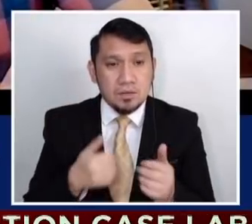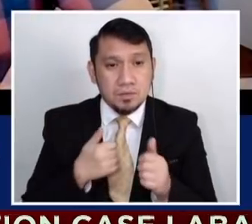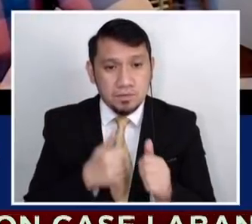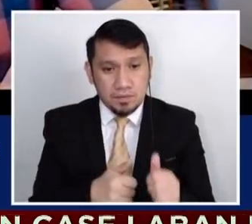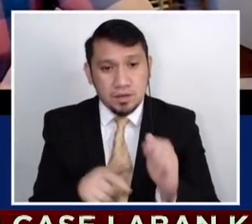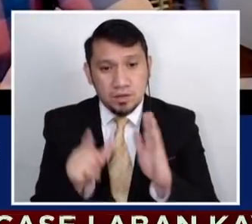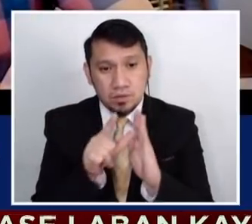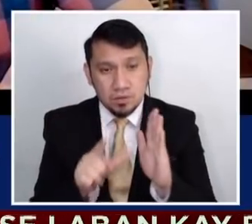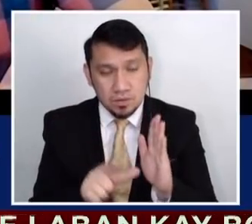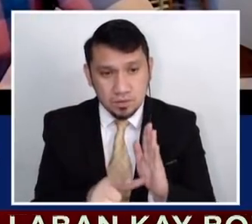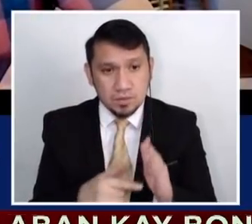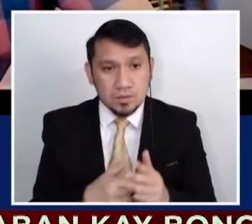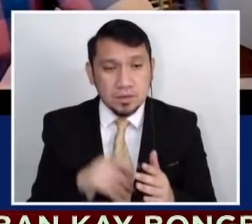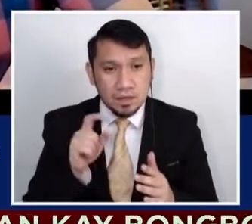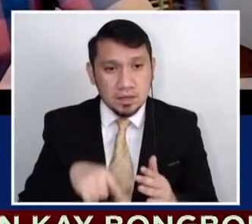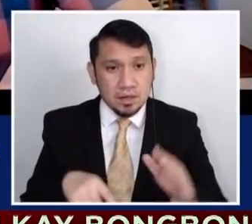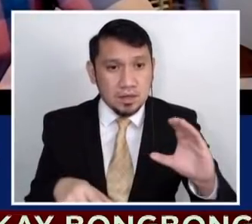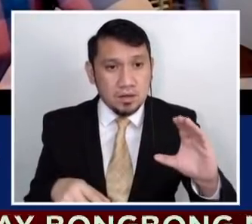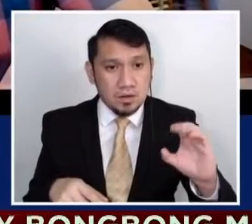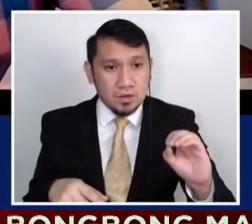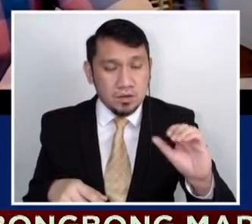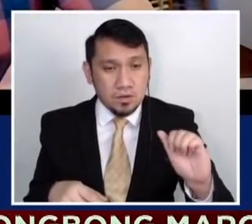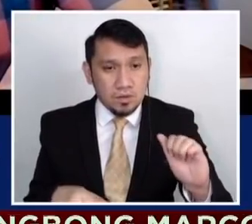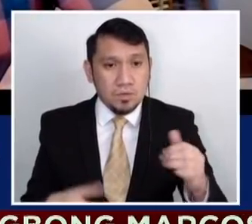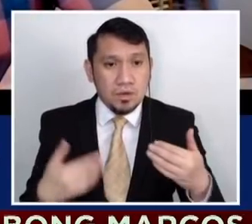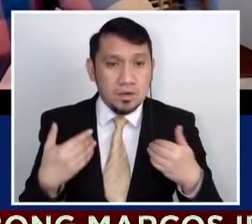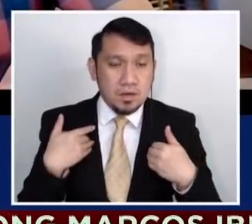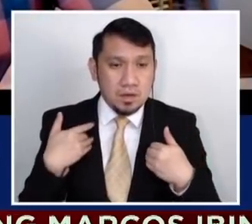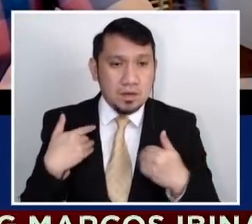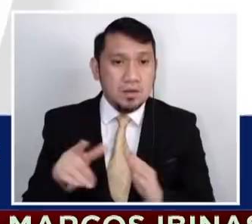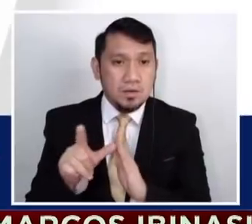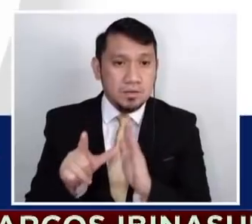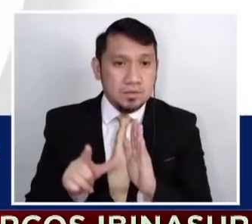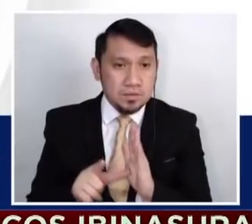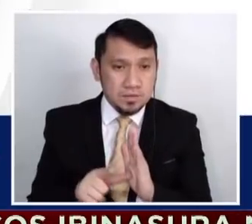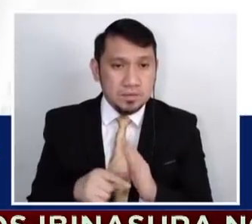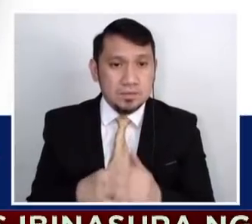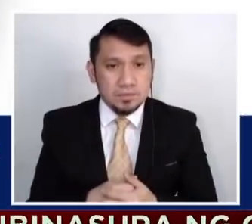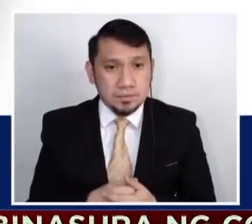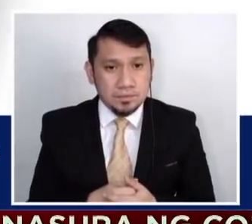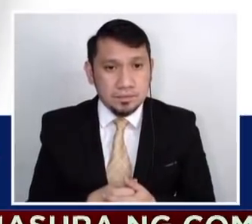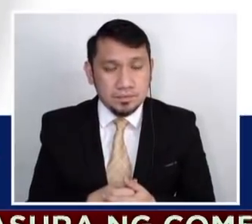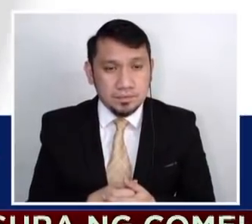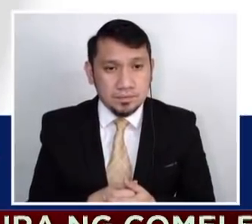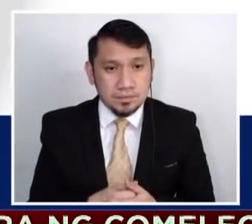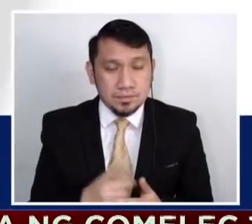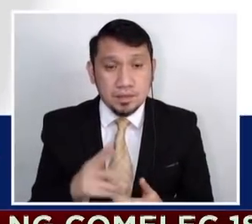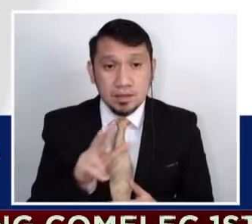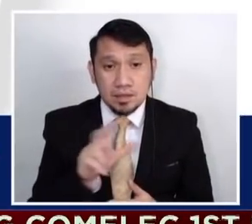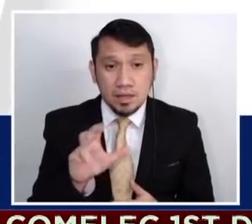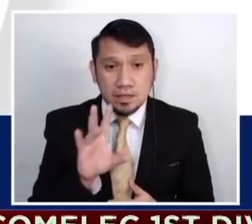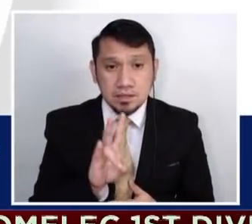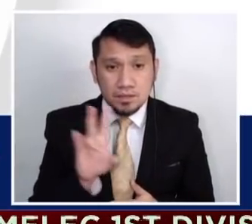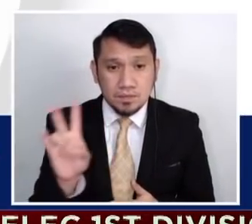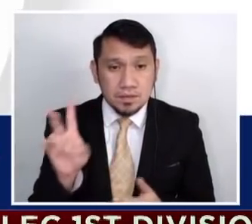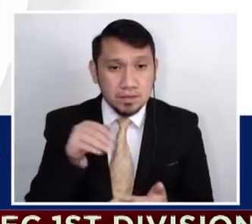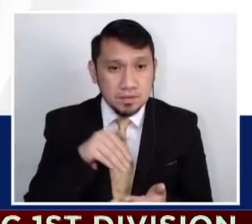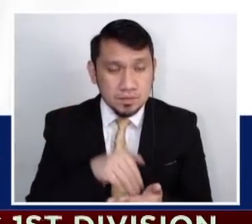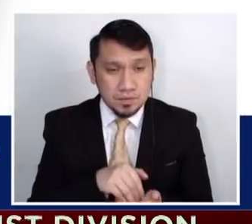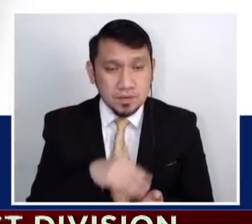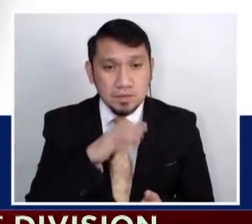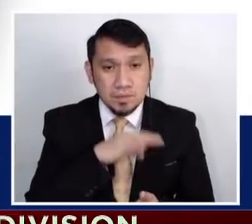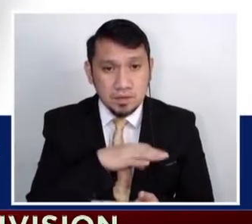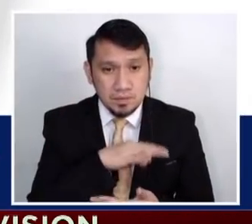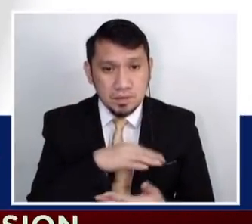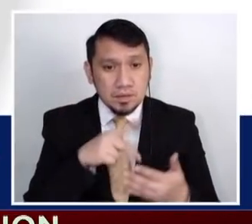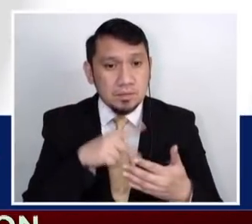natin din sa COA natin po no, na may sapat na legal basis din talaga. Sa mahigit 377,000 na benepisyaryo ng